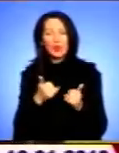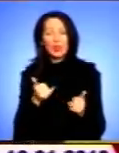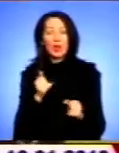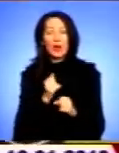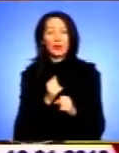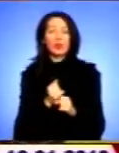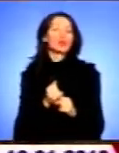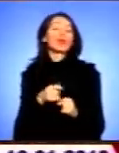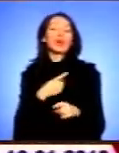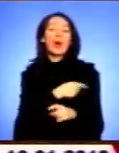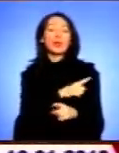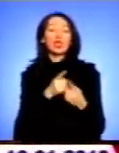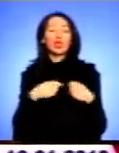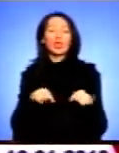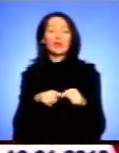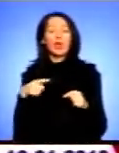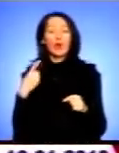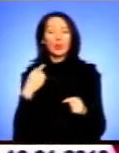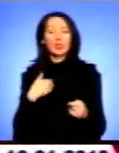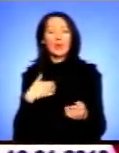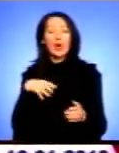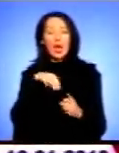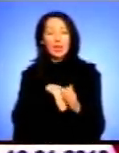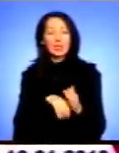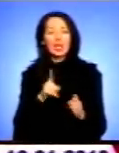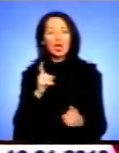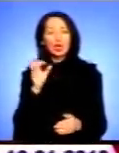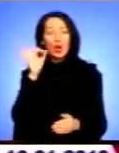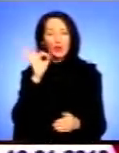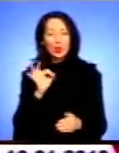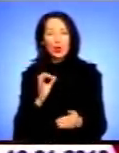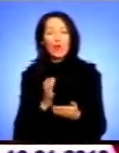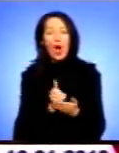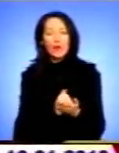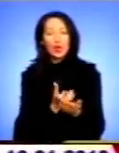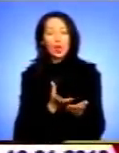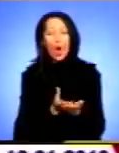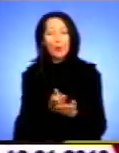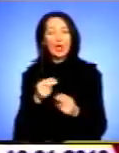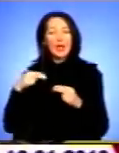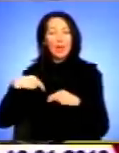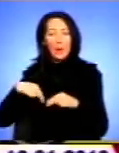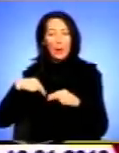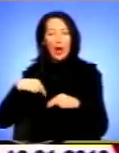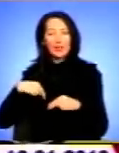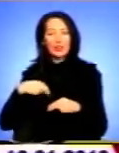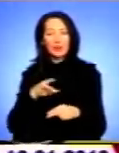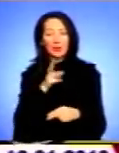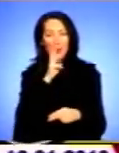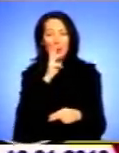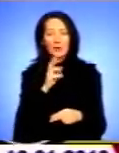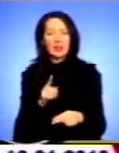сфери в області. Ми заклали 100% фонд оплати праці